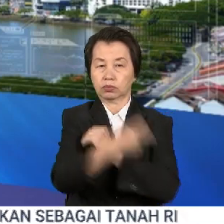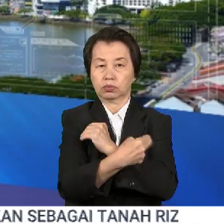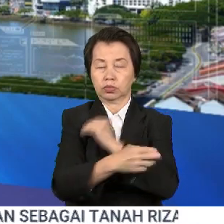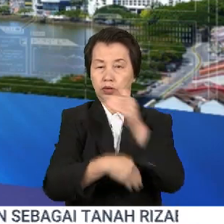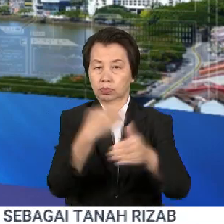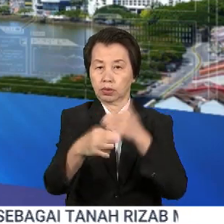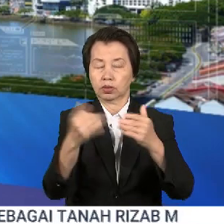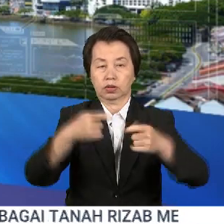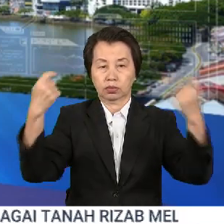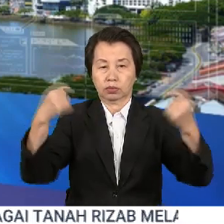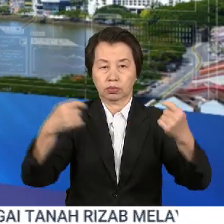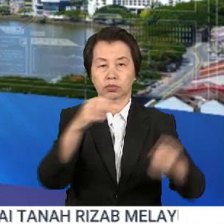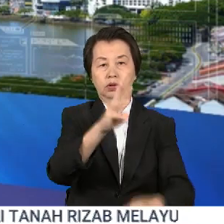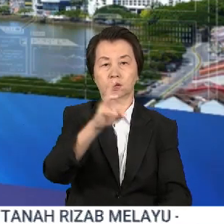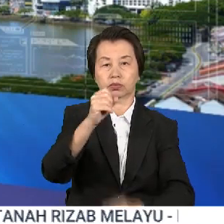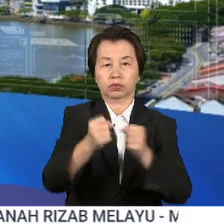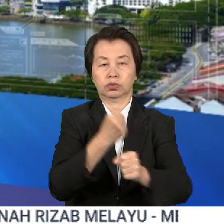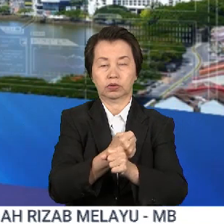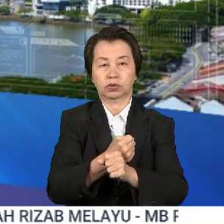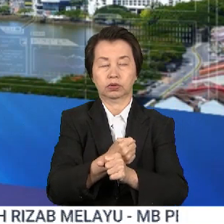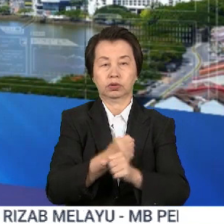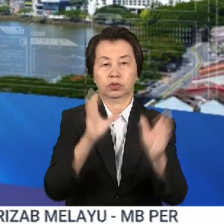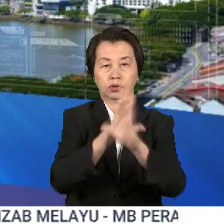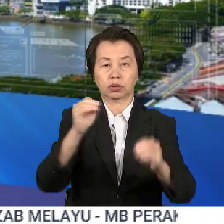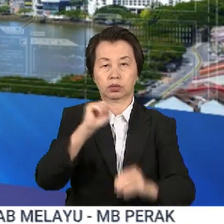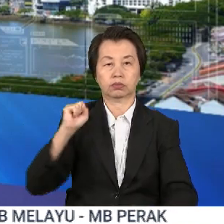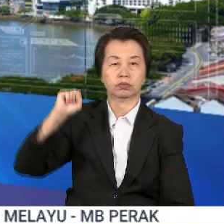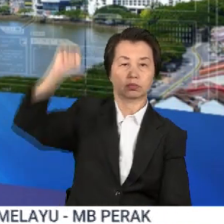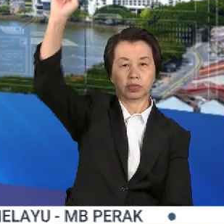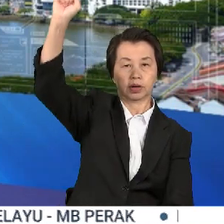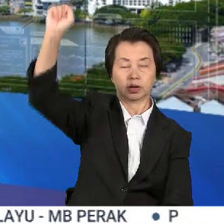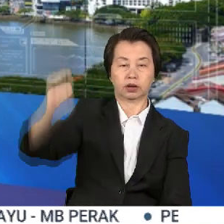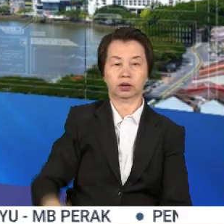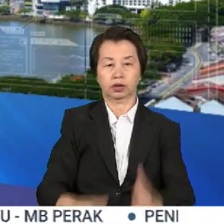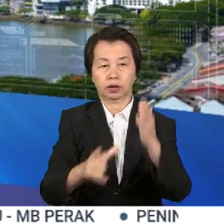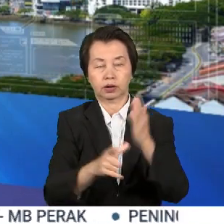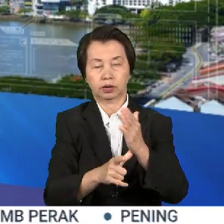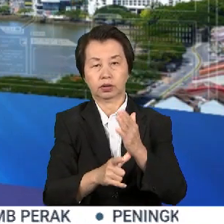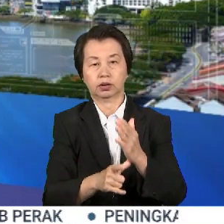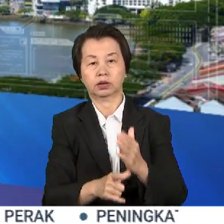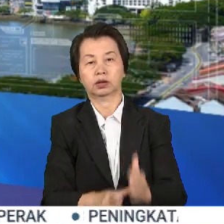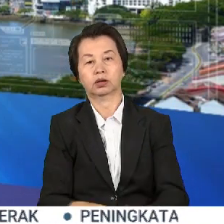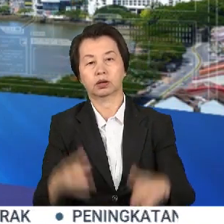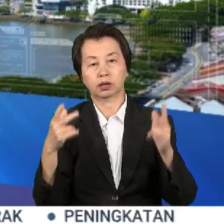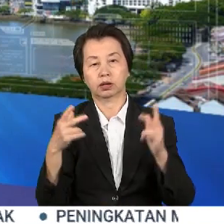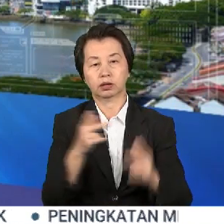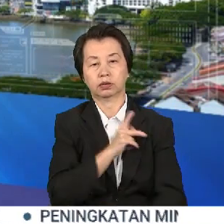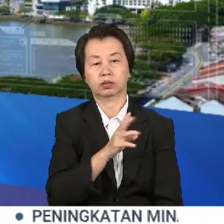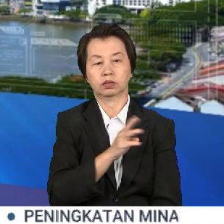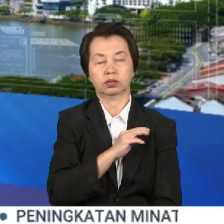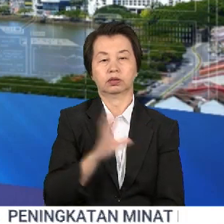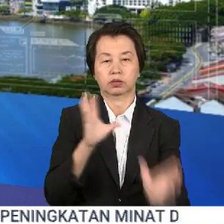selain meraihkan 60 tahun Sarawak Merdeka. Timbalan Premier Sarawak Dato' Amar Douglas Ugambas berkata, sambutan tahun